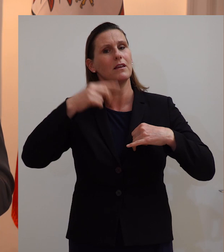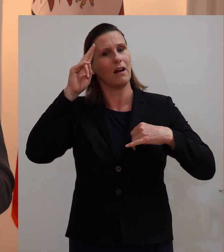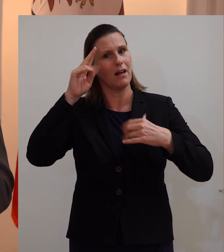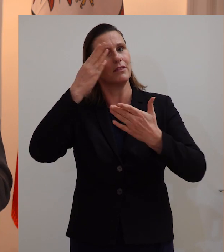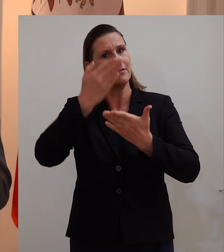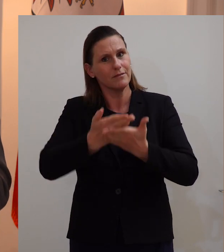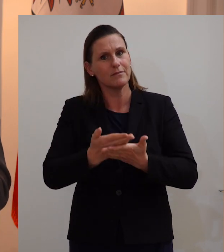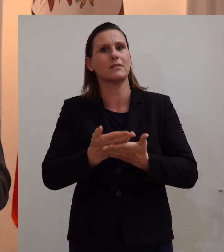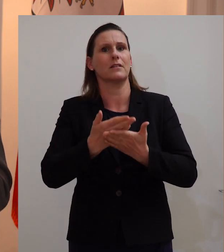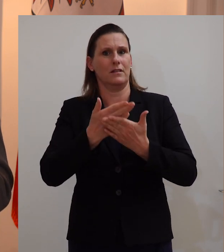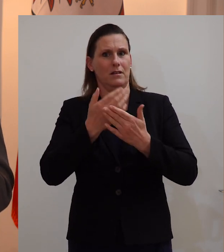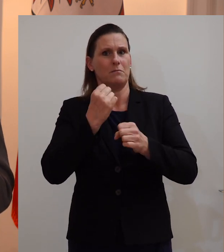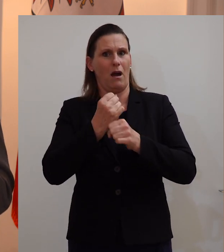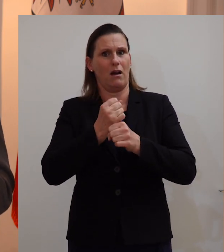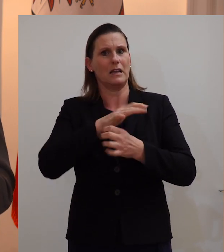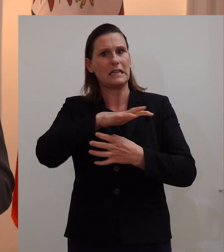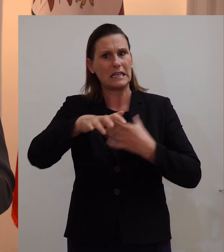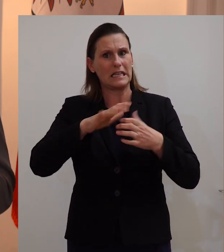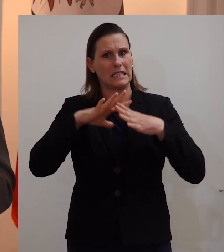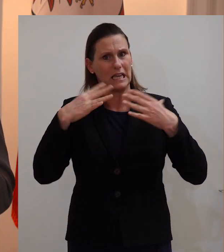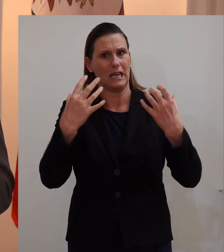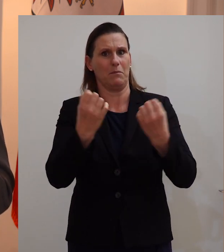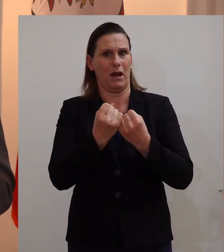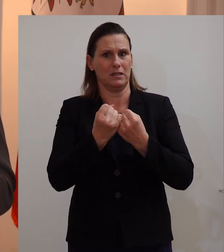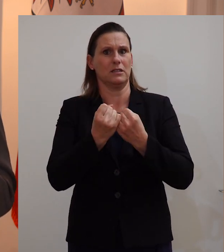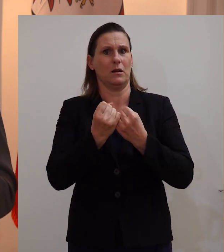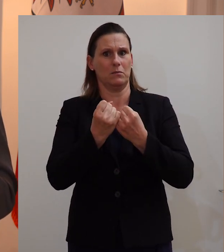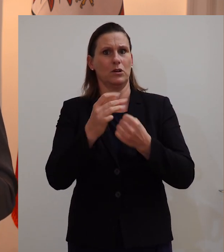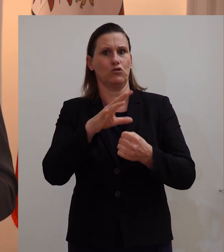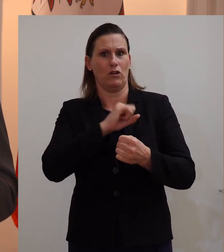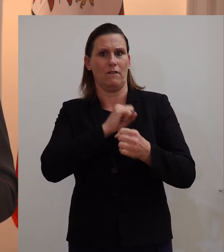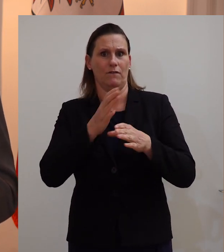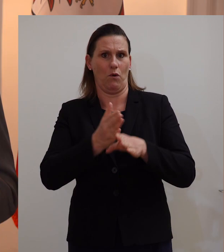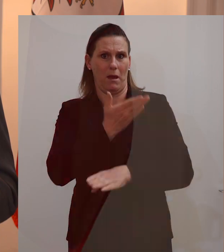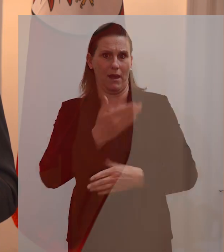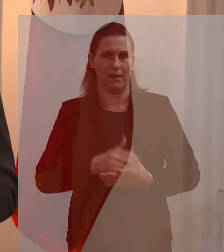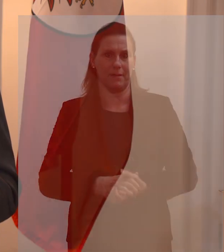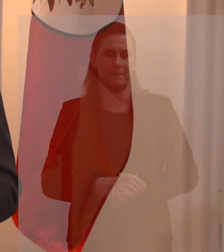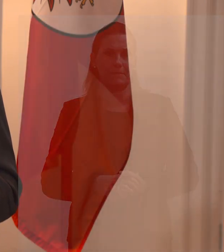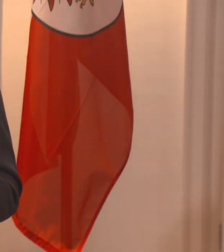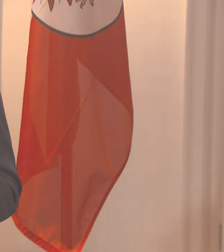Sie verlassen kann und wir diese Krise gemeinsam bewältigen werden.